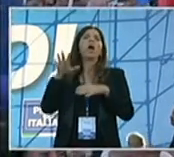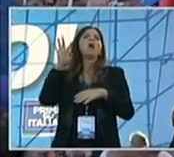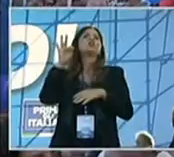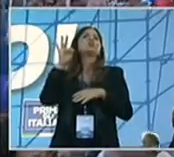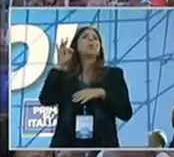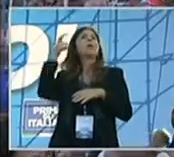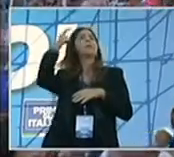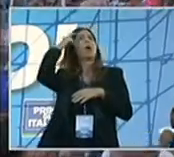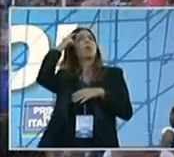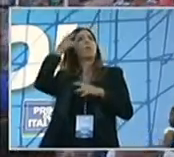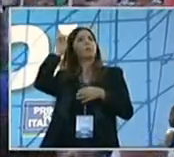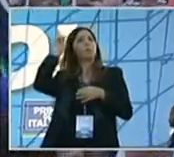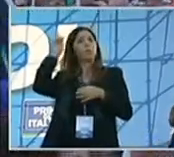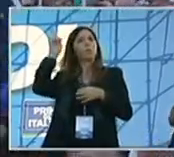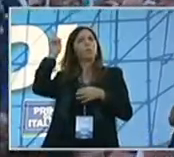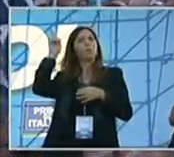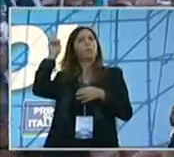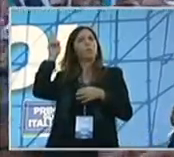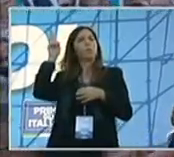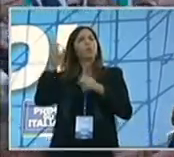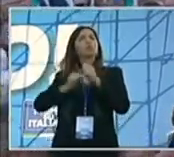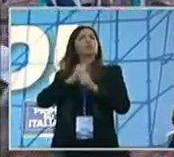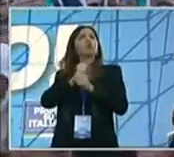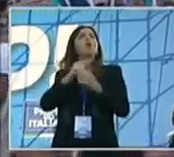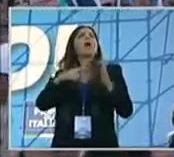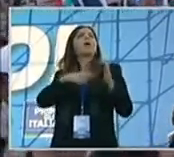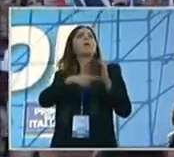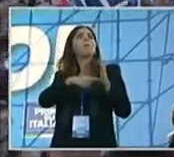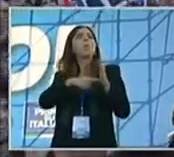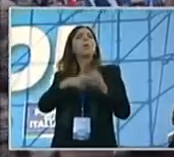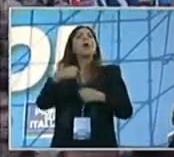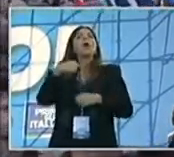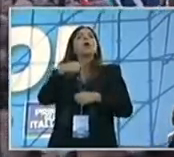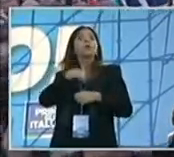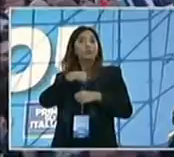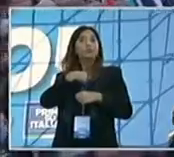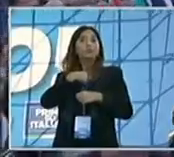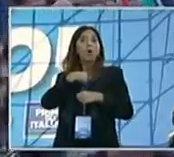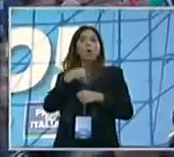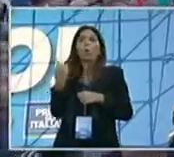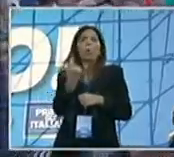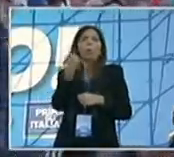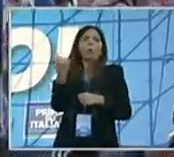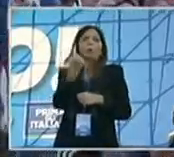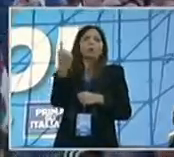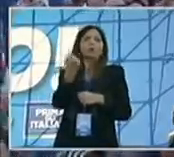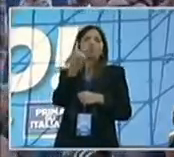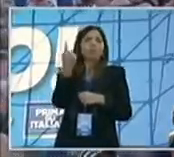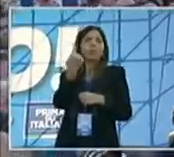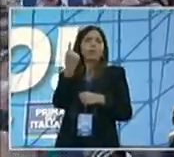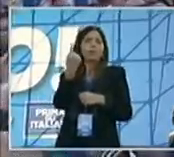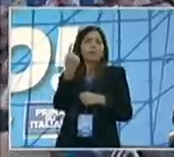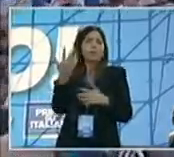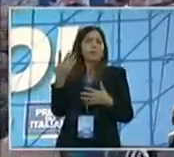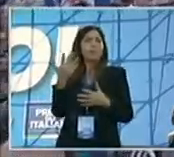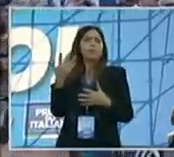di 50, della storia della Repubblica, siamo stati noi i soli a